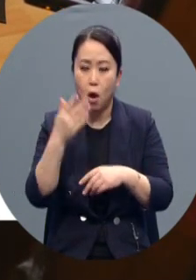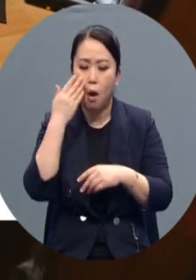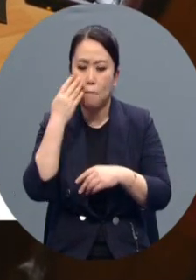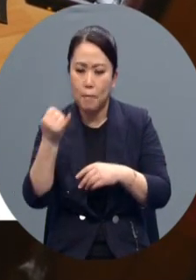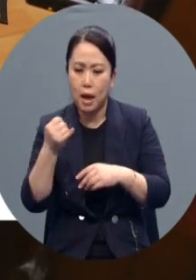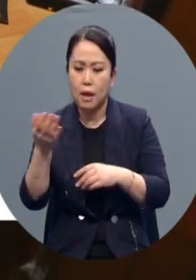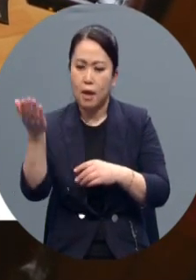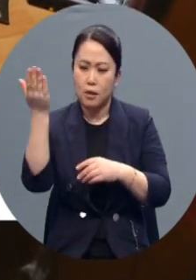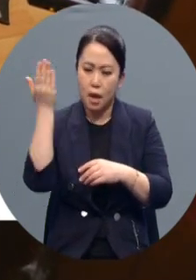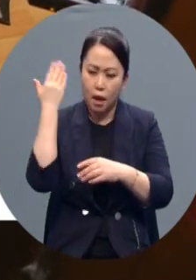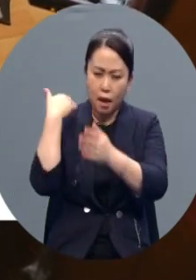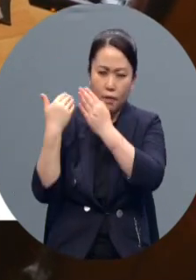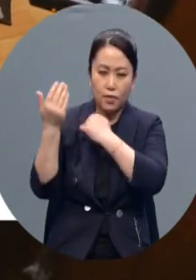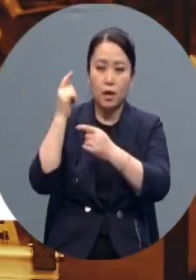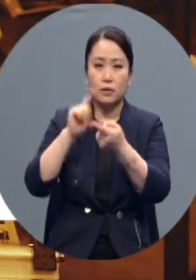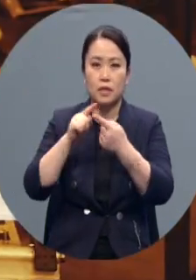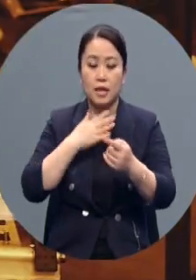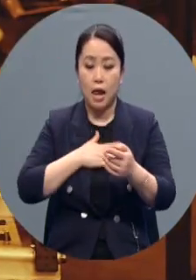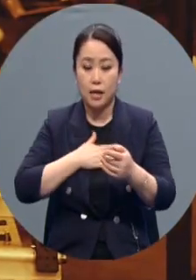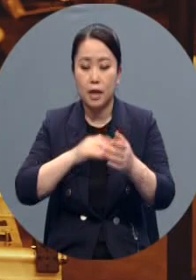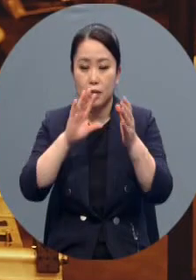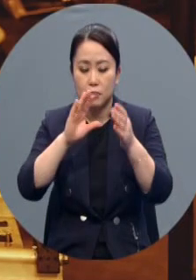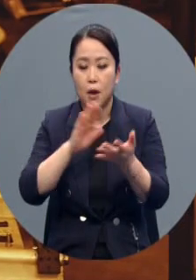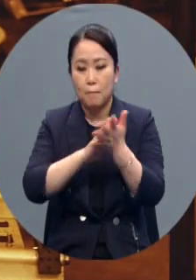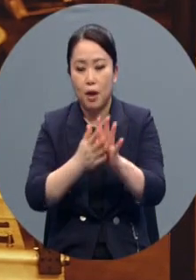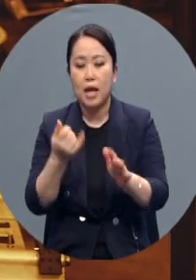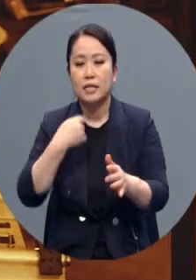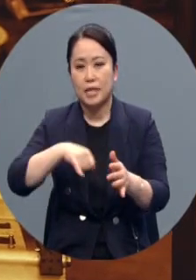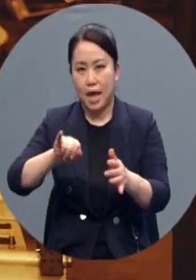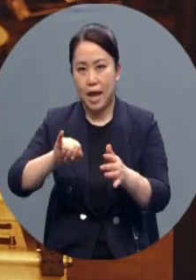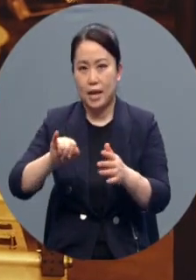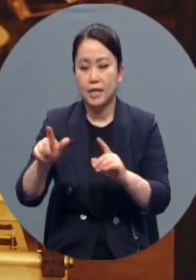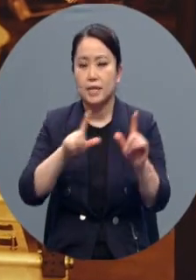변해가는 3 1 딸을 삶을 그린 영화입니다